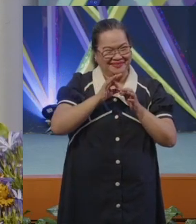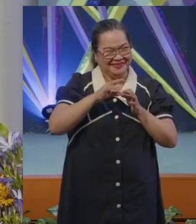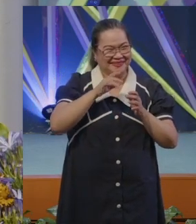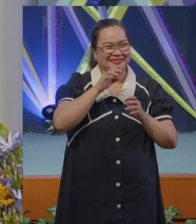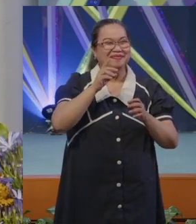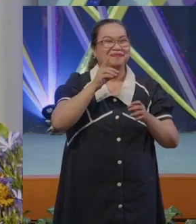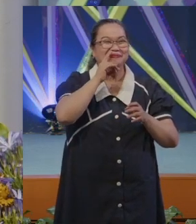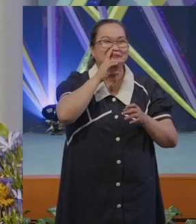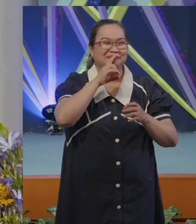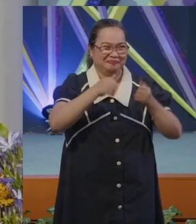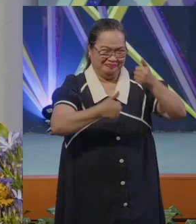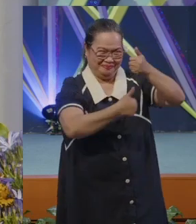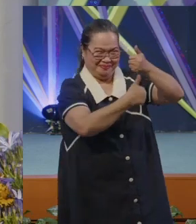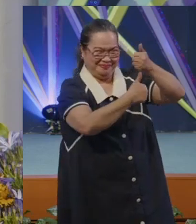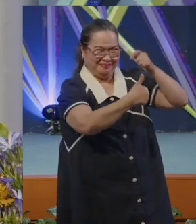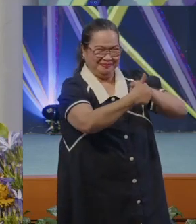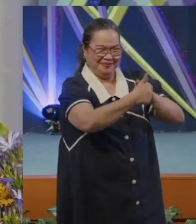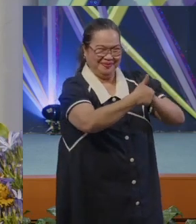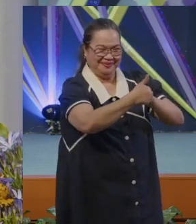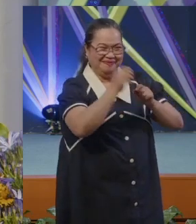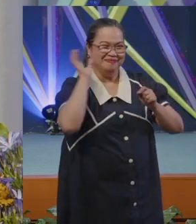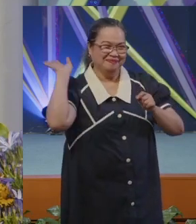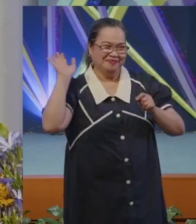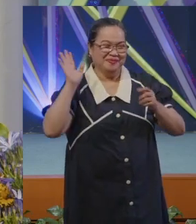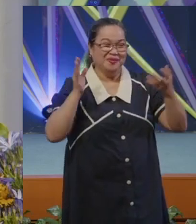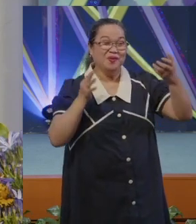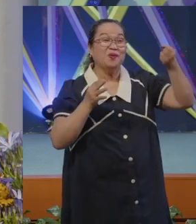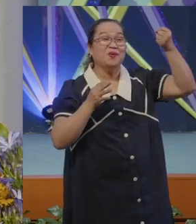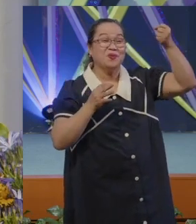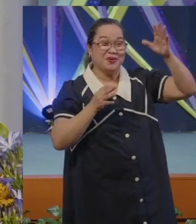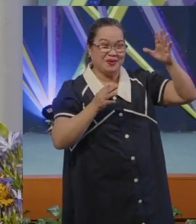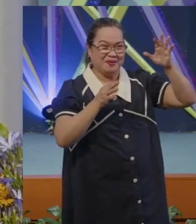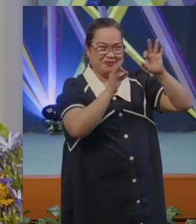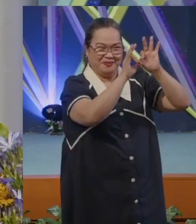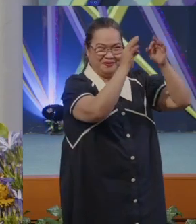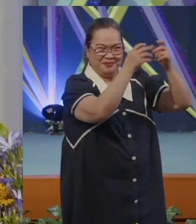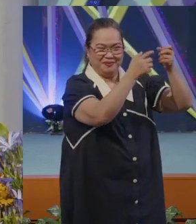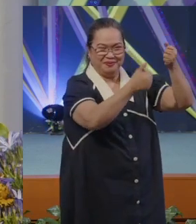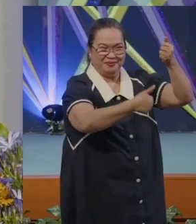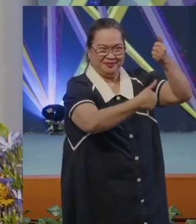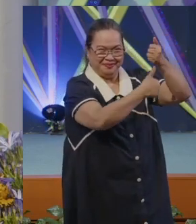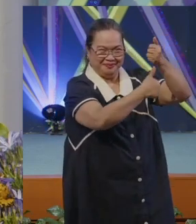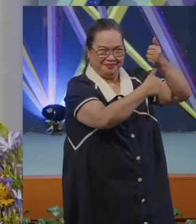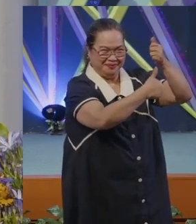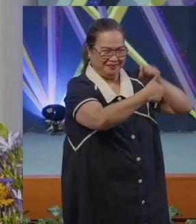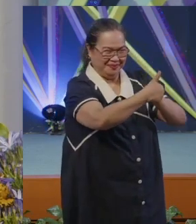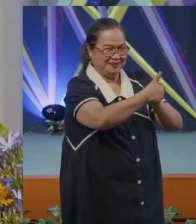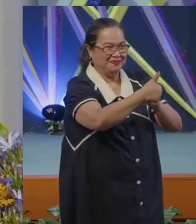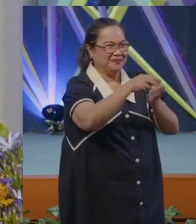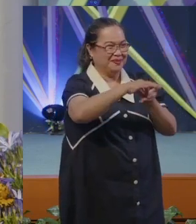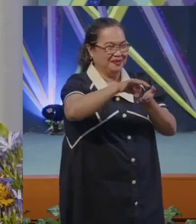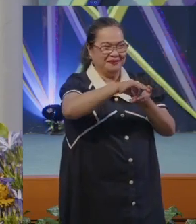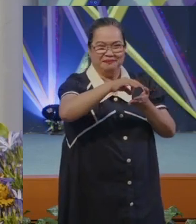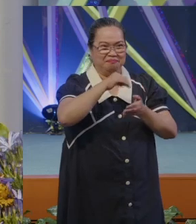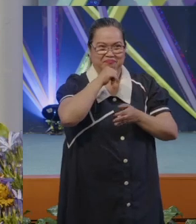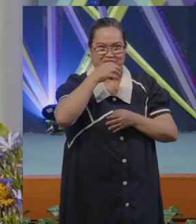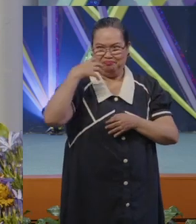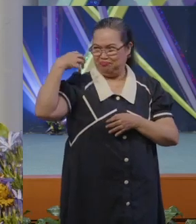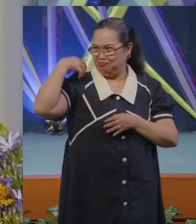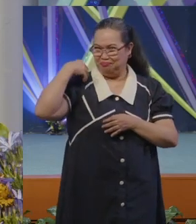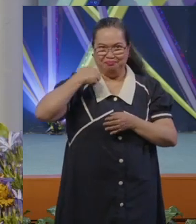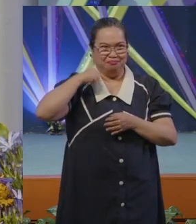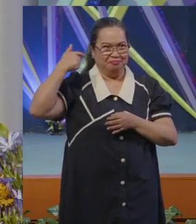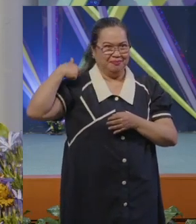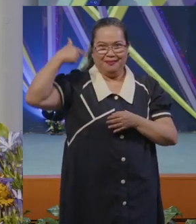assistant. Dakilang alalay lang po ako. No? Assistant po ako. Hindi po ako CEO, hindi ako